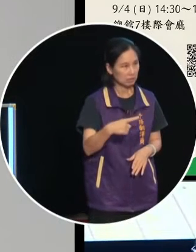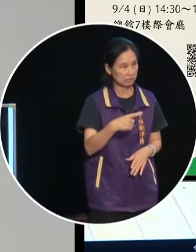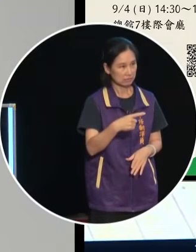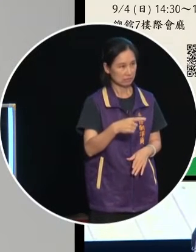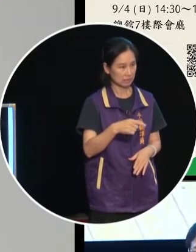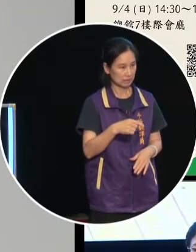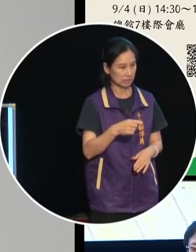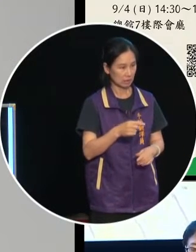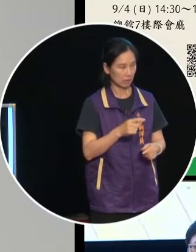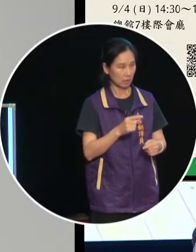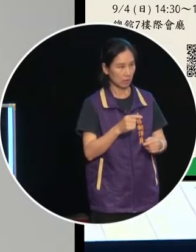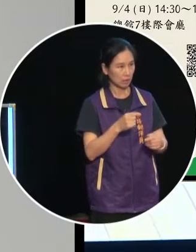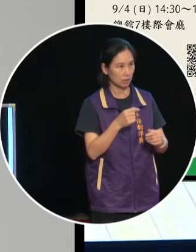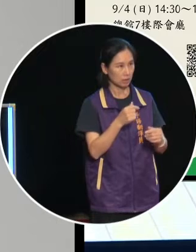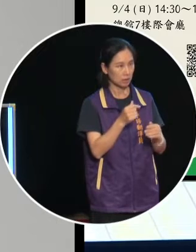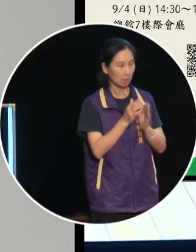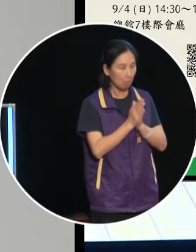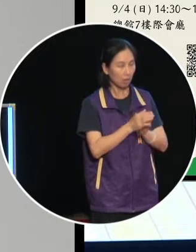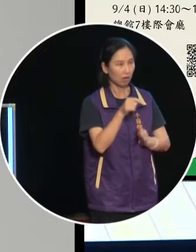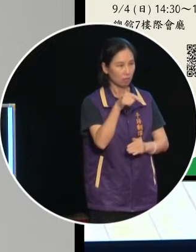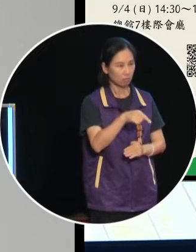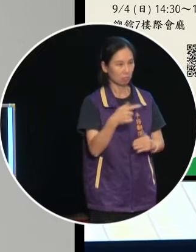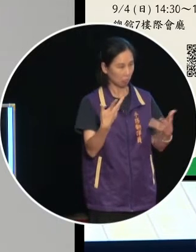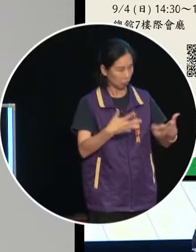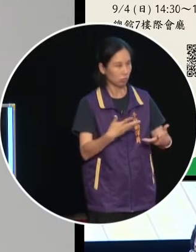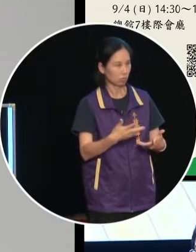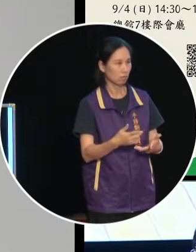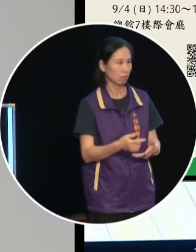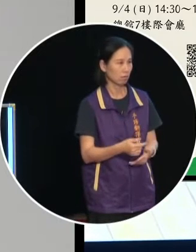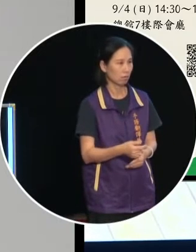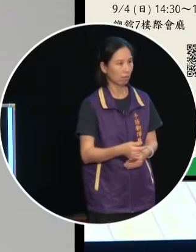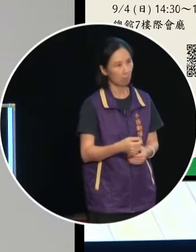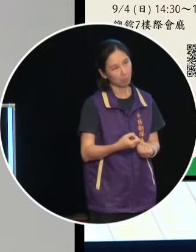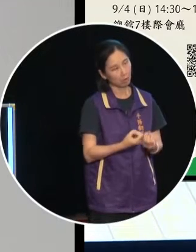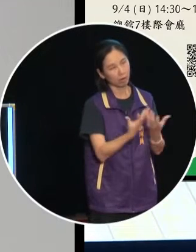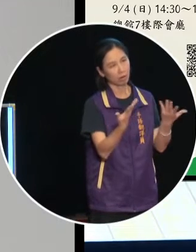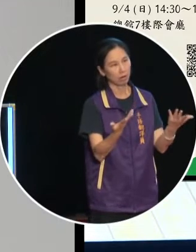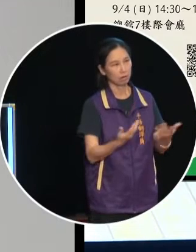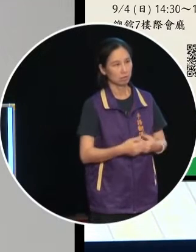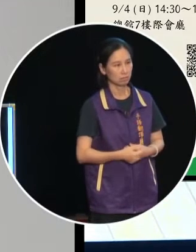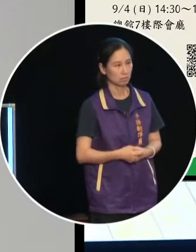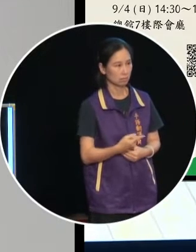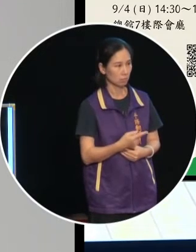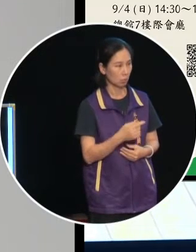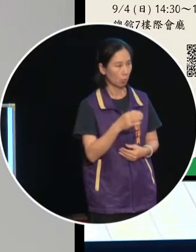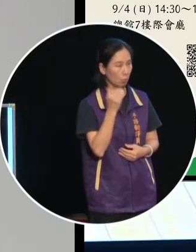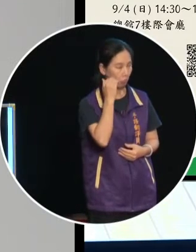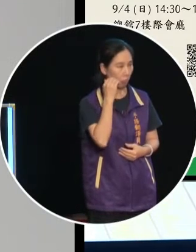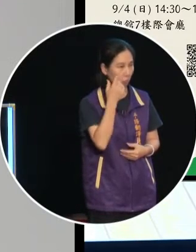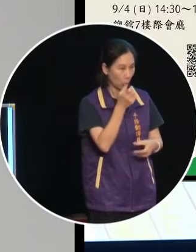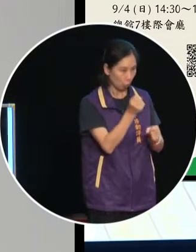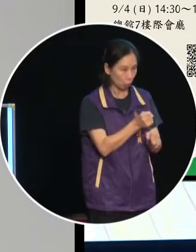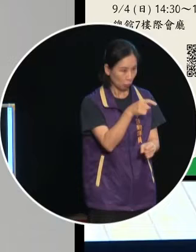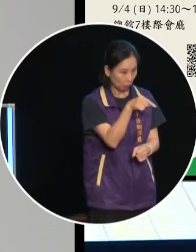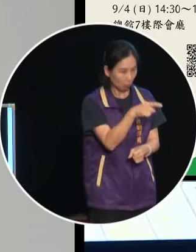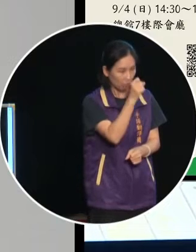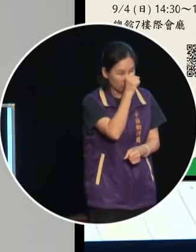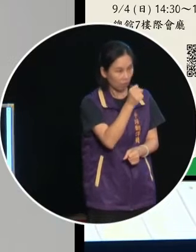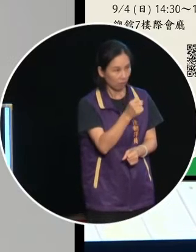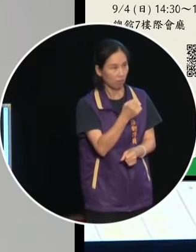以是被逐一被逐一被逐一。本来我们日本好好做好这个国上就好了，这个情况是又变成